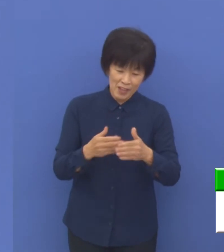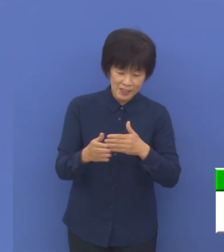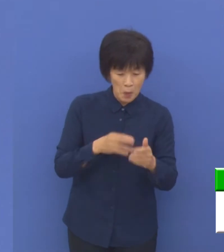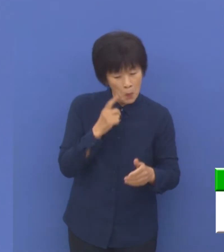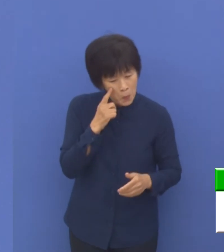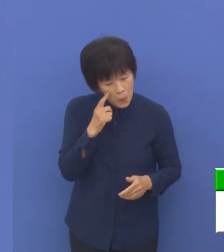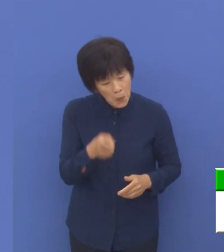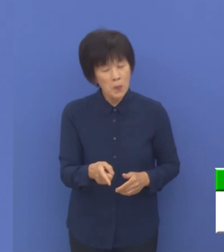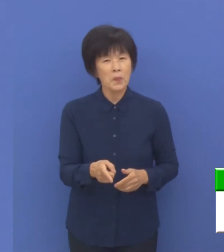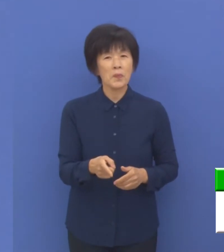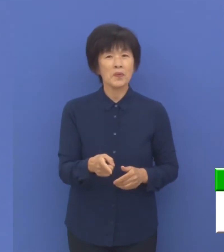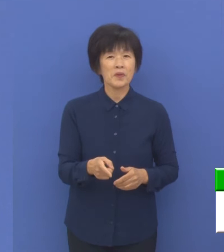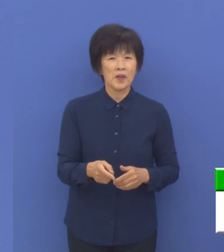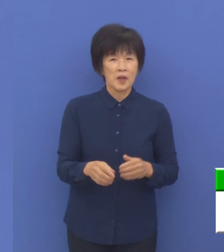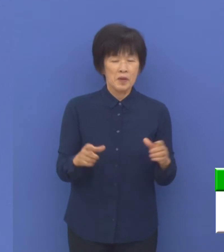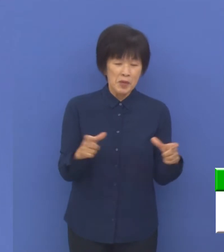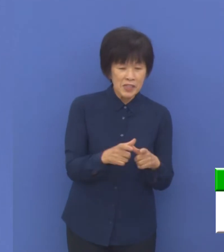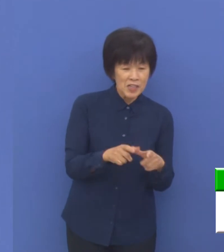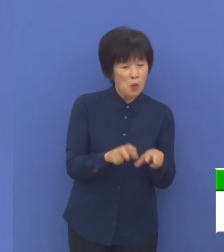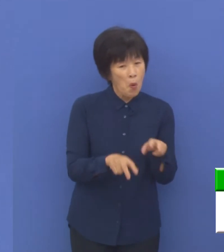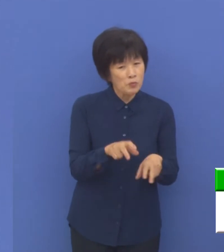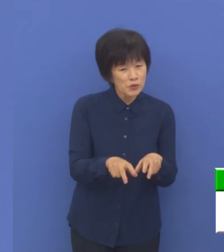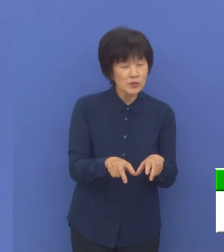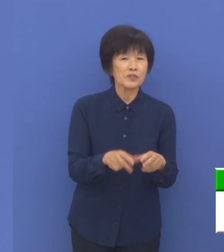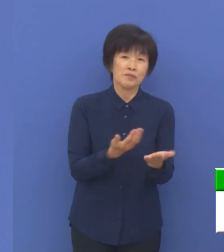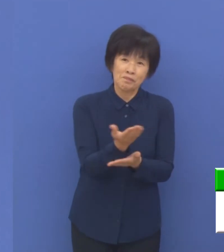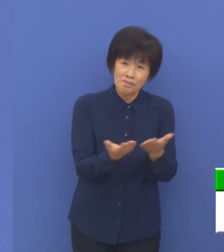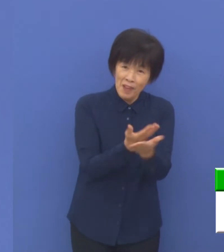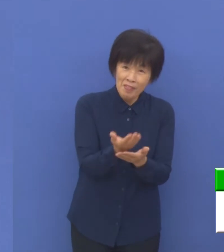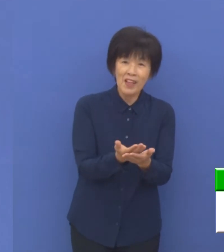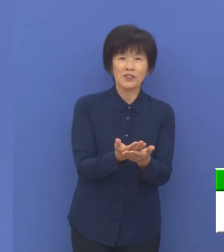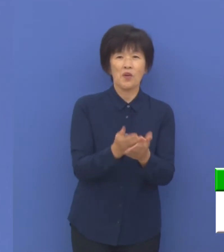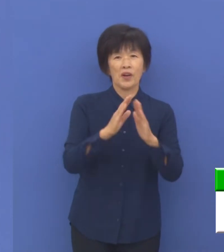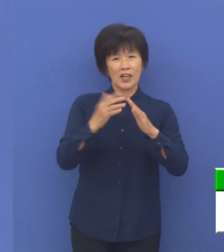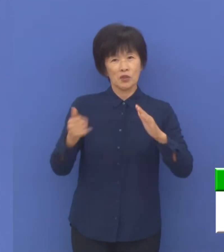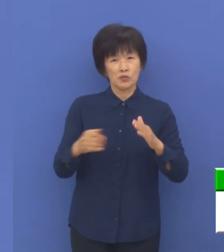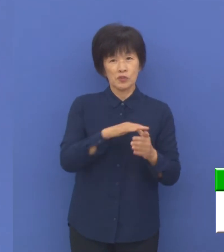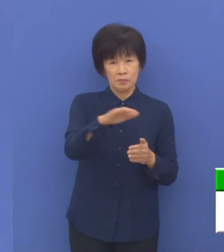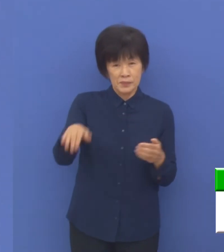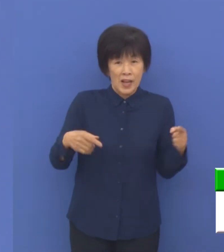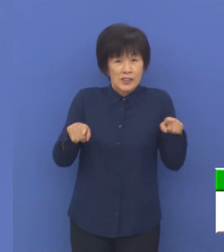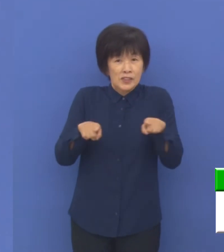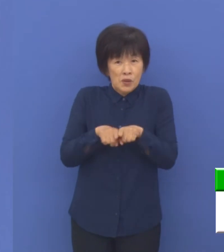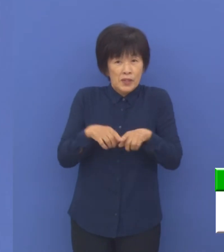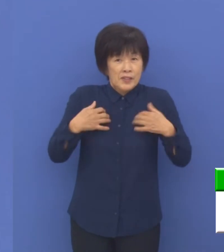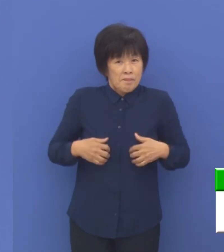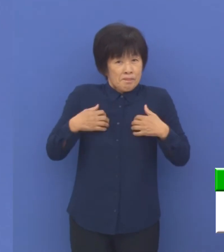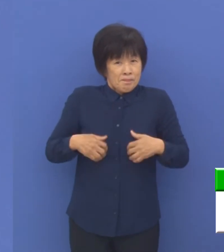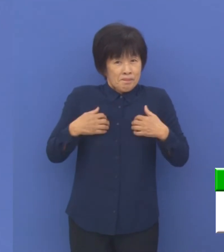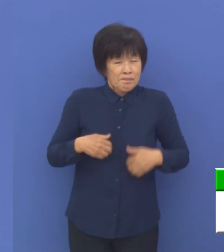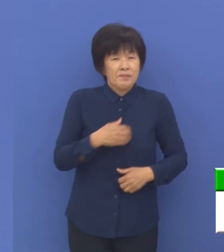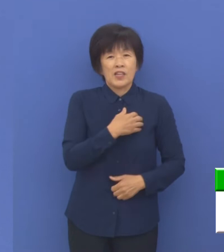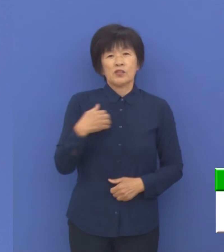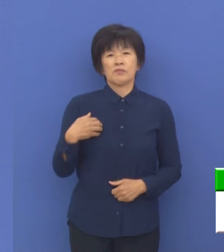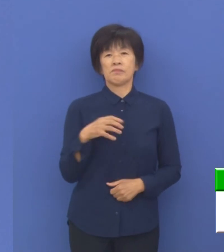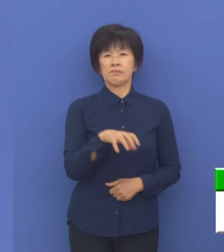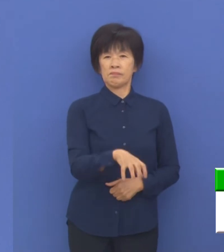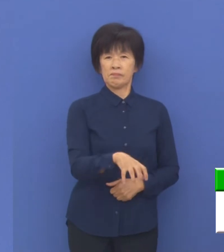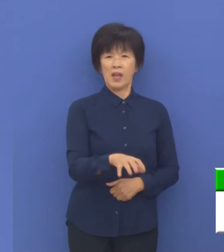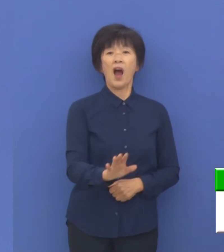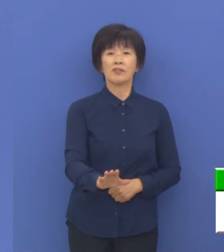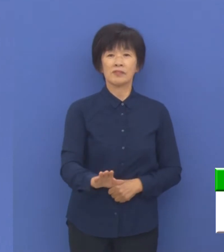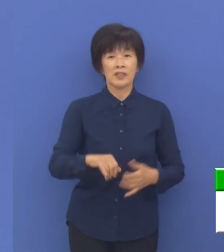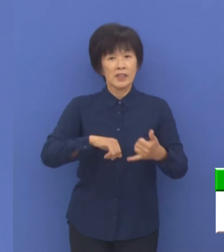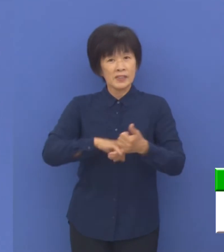体験教室やミニ動物園など家族連れで楽しめるコーナーを設置します